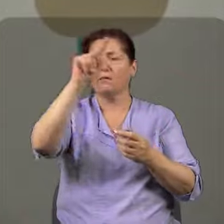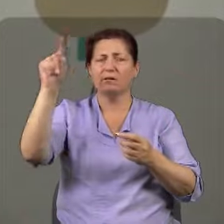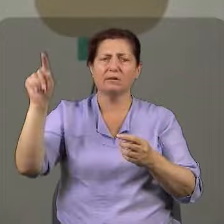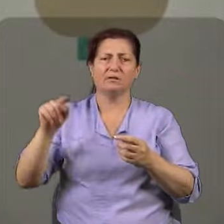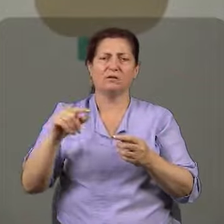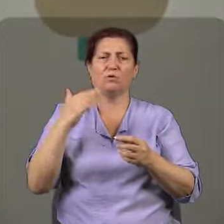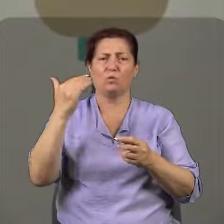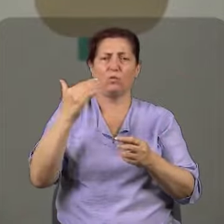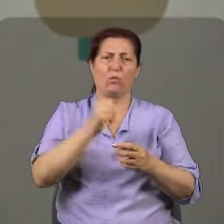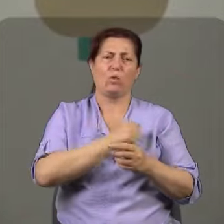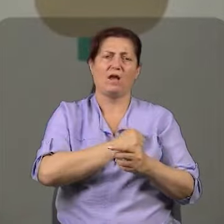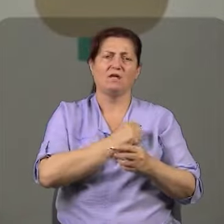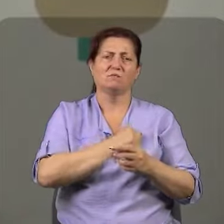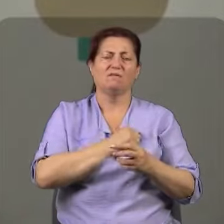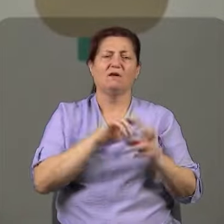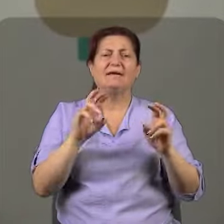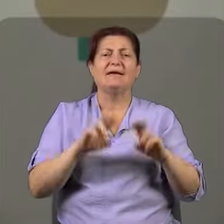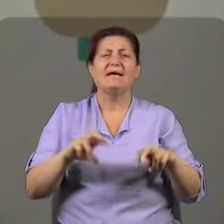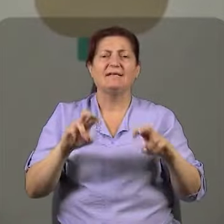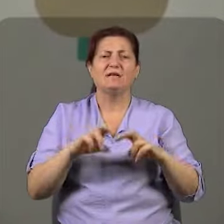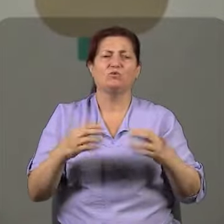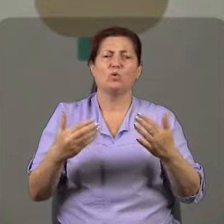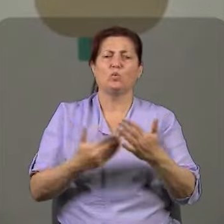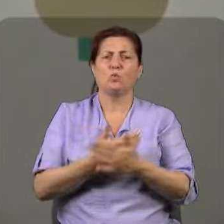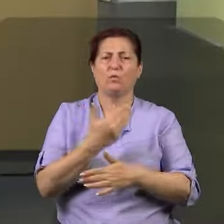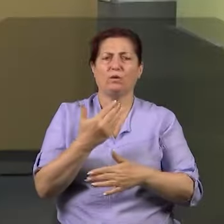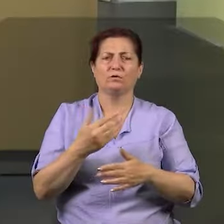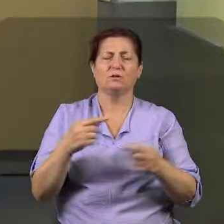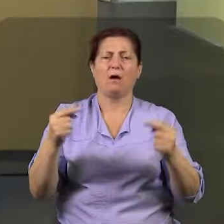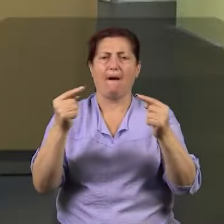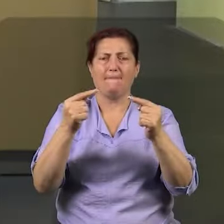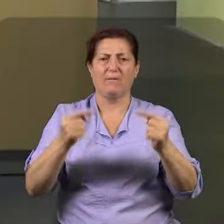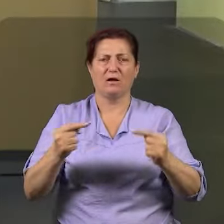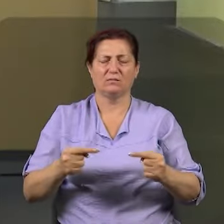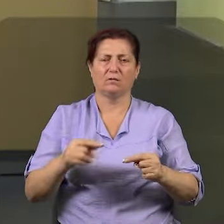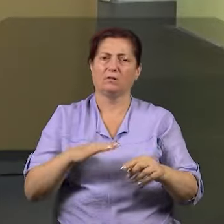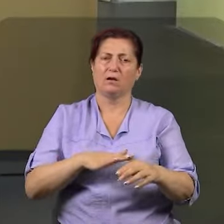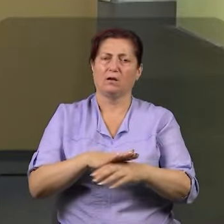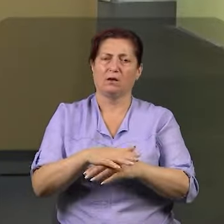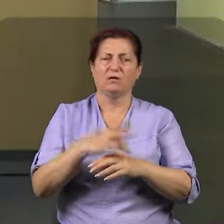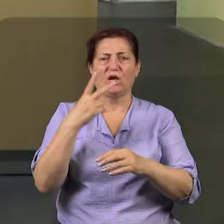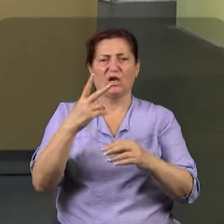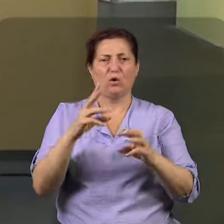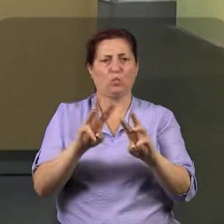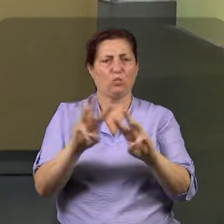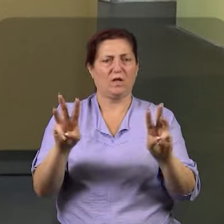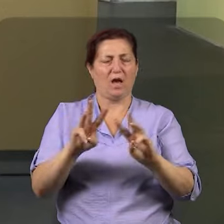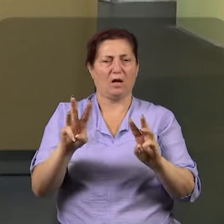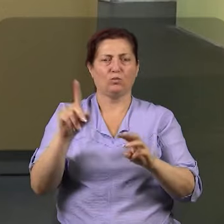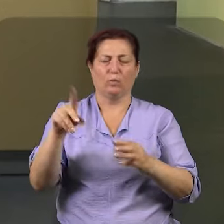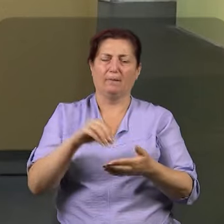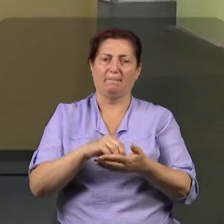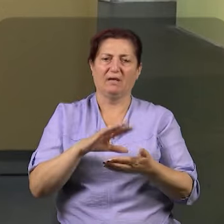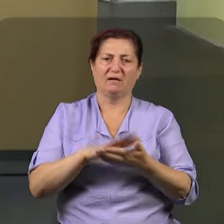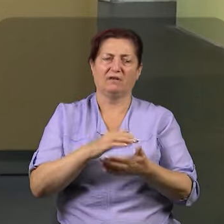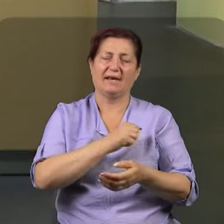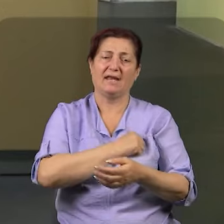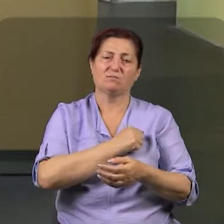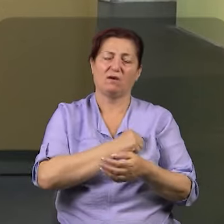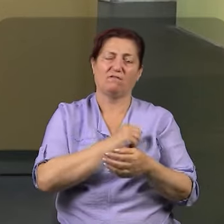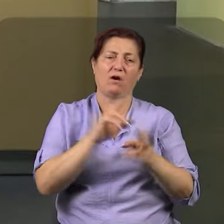ասենք, հետազոտությունների եւ նորարարության համատեղ, ասենք, կատարել են երկու նախարարություններ, հենց այդպես է գրված, հա, այդ ռազմավարության